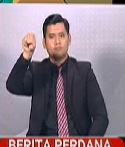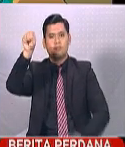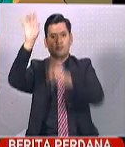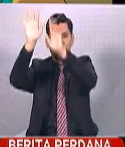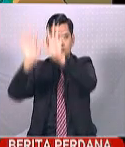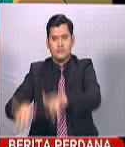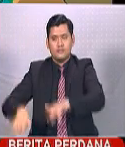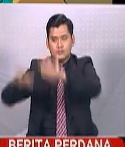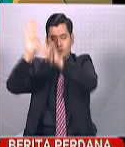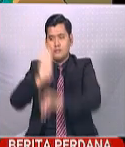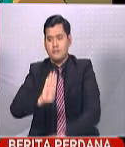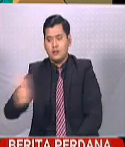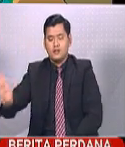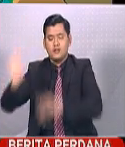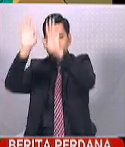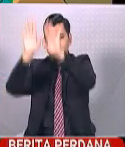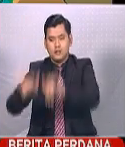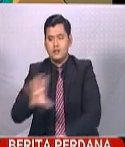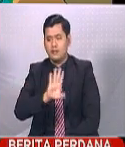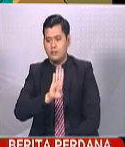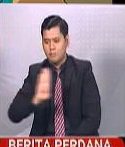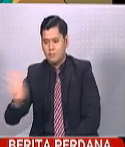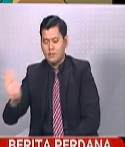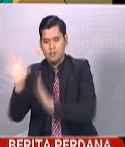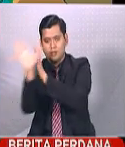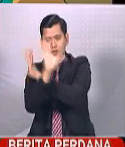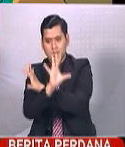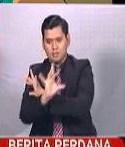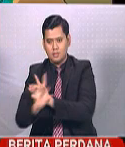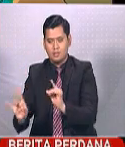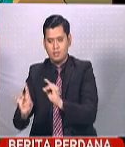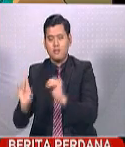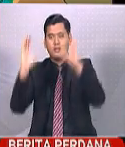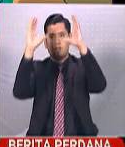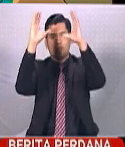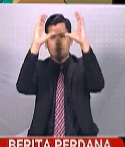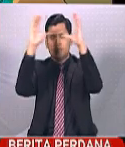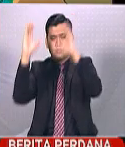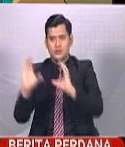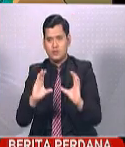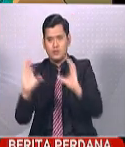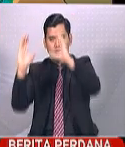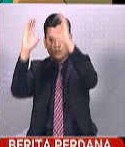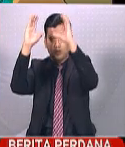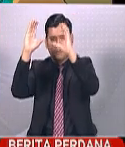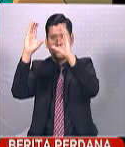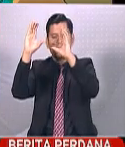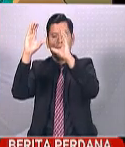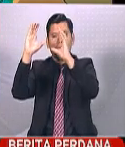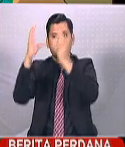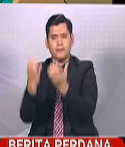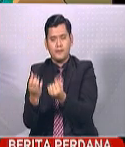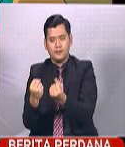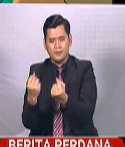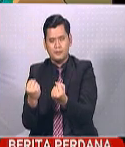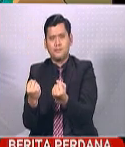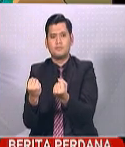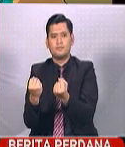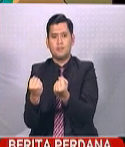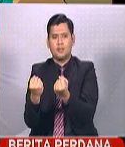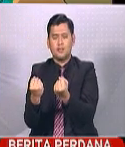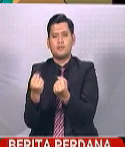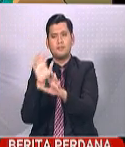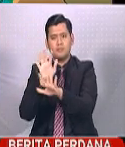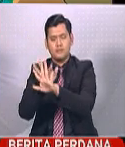sehinggalah kebahagiaan dan Barat Rawa keadaan cuaca yang kembali kurang lembab di bahagia senang jauh didapati telah menyebabkan beberapa tempat di